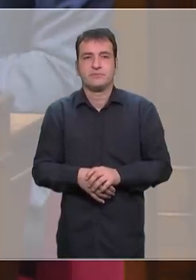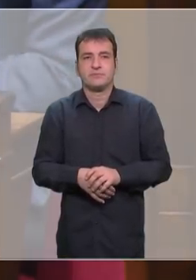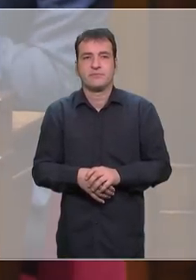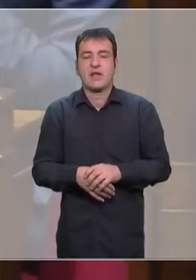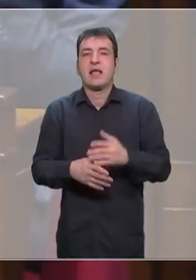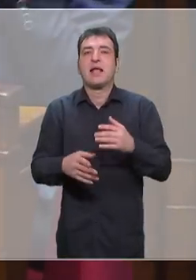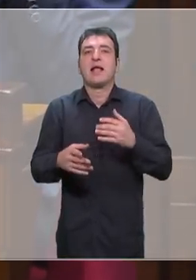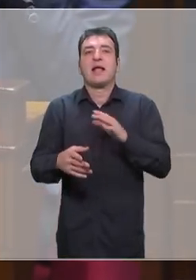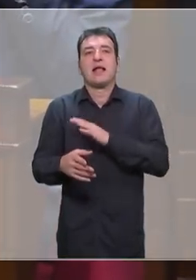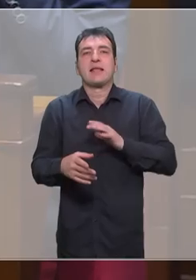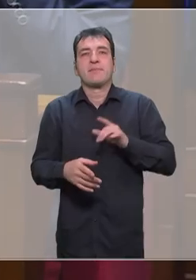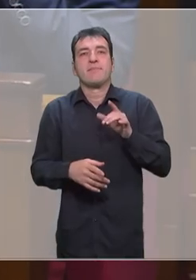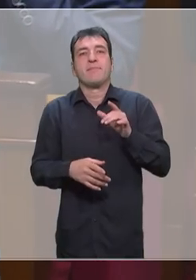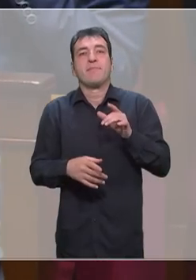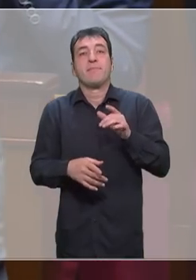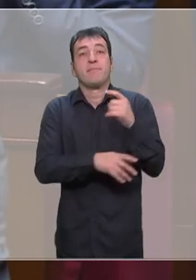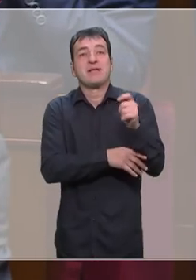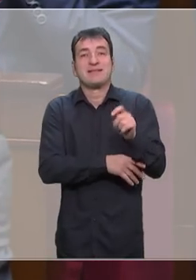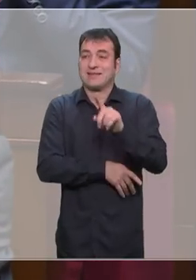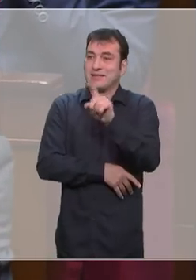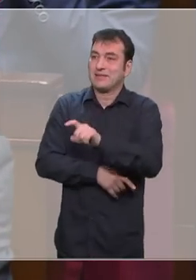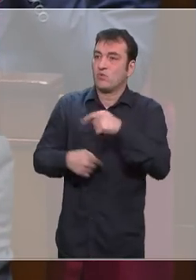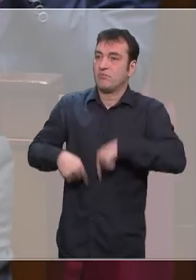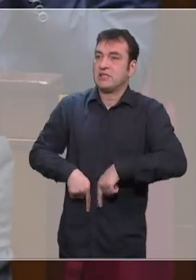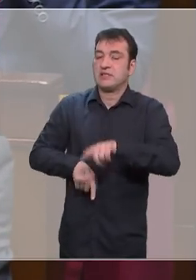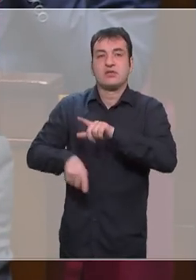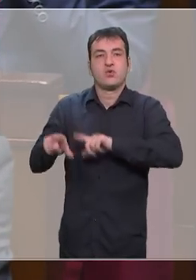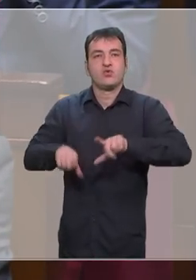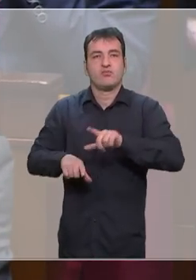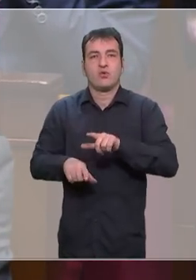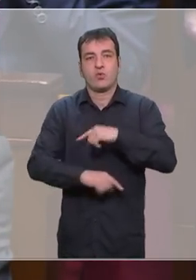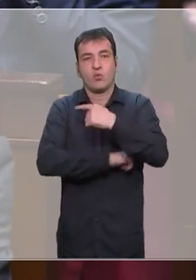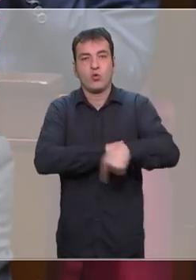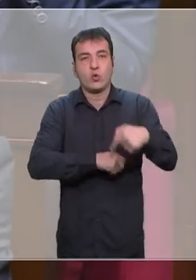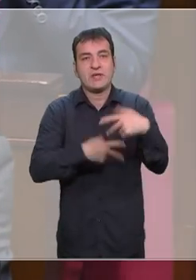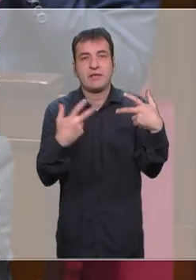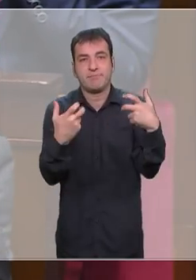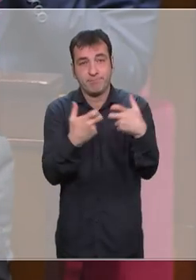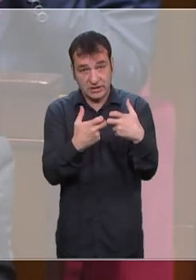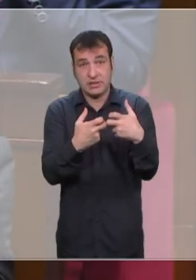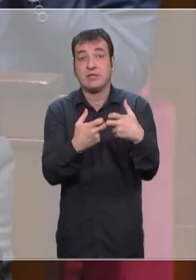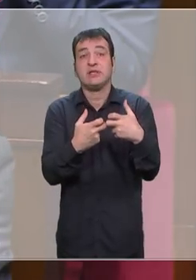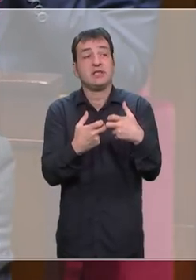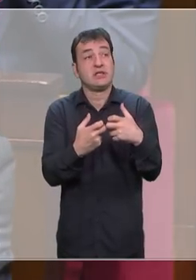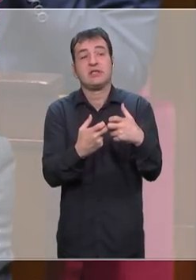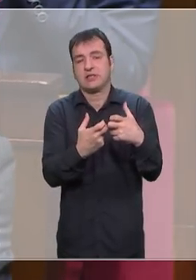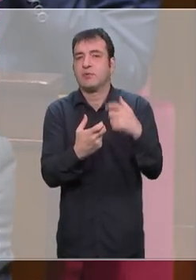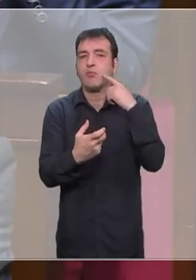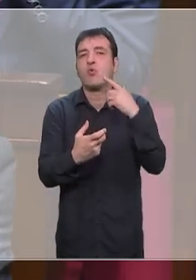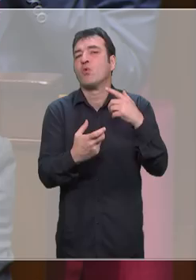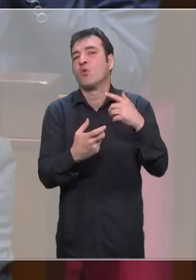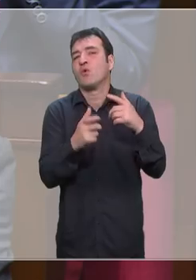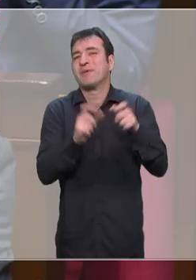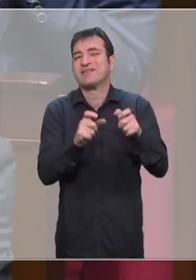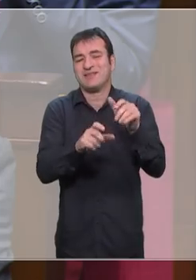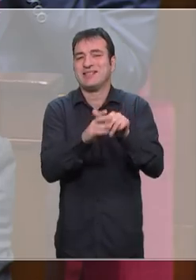ma question s'adresse au ministre du Logement. Le bouclier tarifaire a été mis en place pour les Français dont le logement sont dotés d'un compteur individuel. Ce